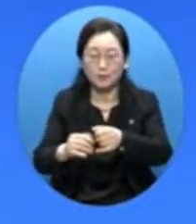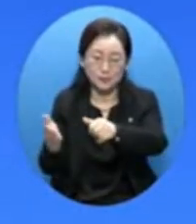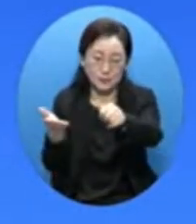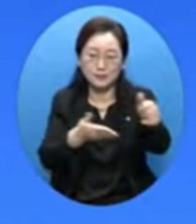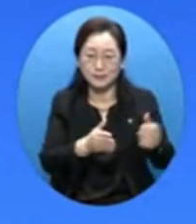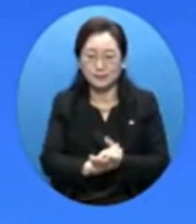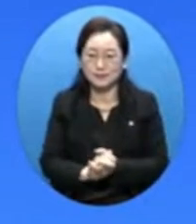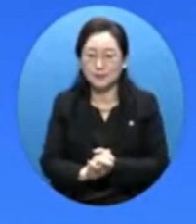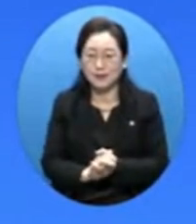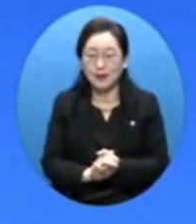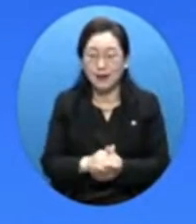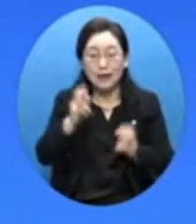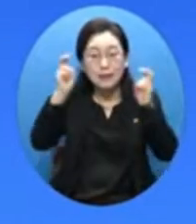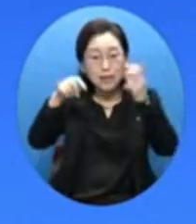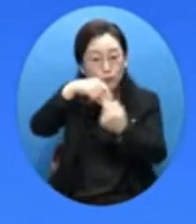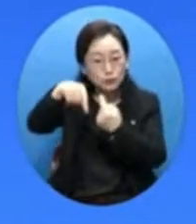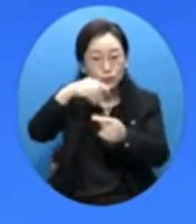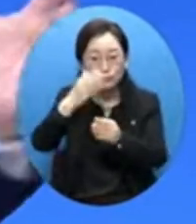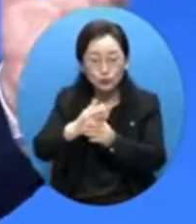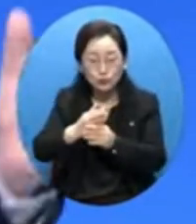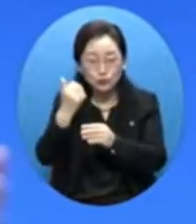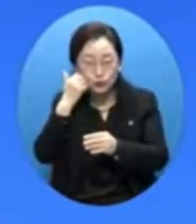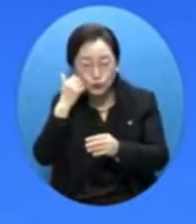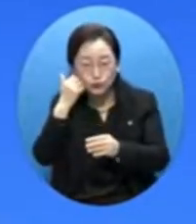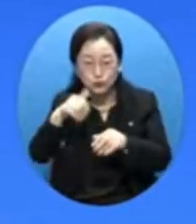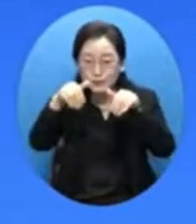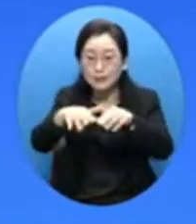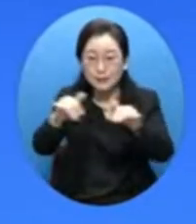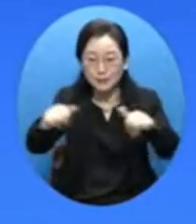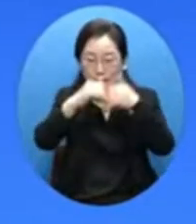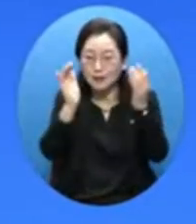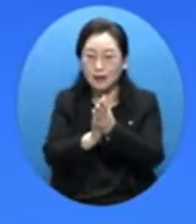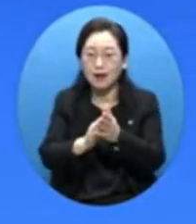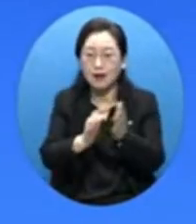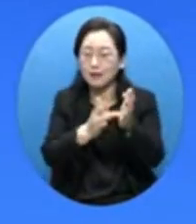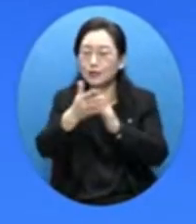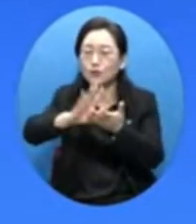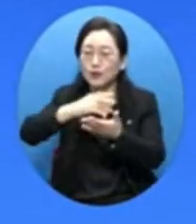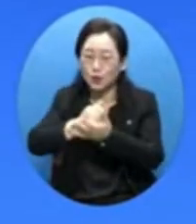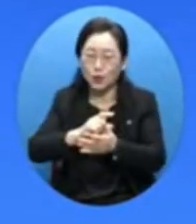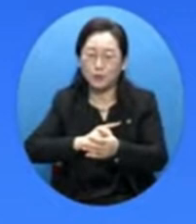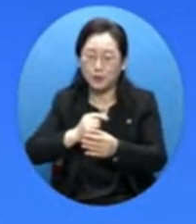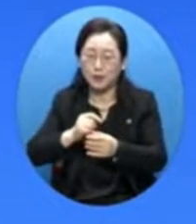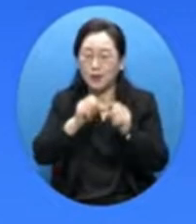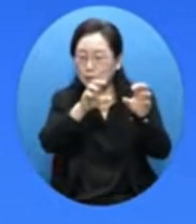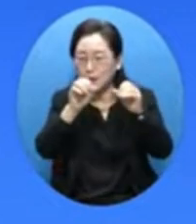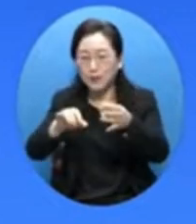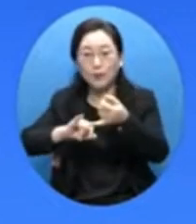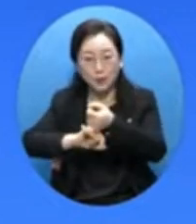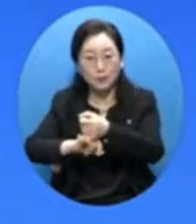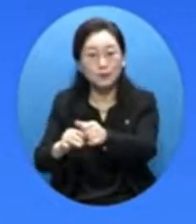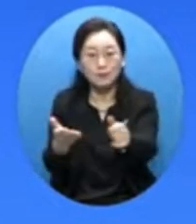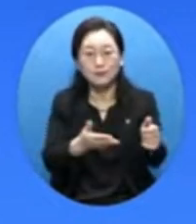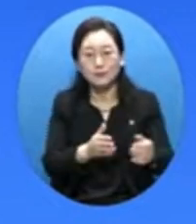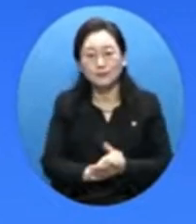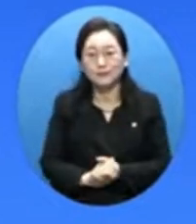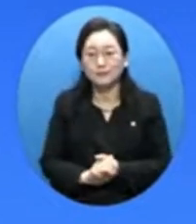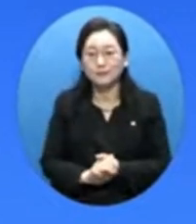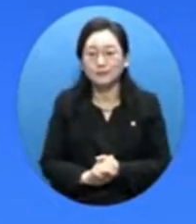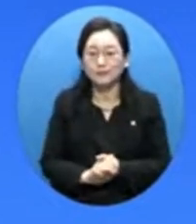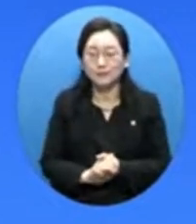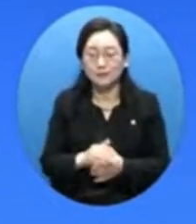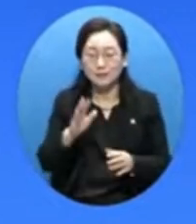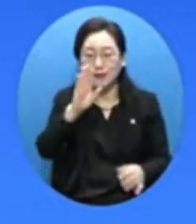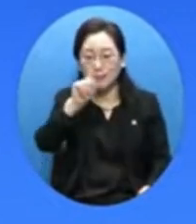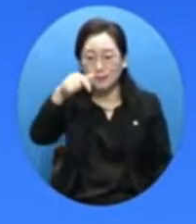것입니다. 사업을 하는 사람은 사업장에는 모든 사람들이 다 예수 믿는 놀라운 역사가 나타나야 되기를 바랍니다. 제가